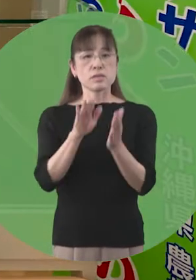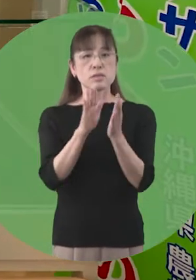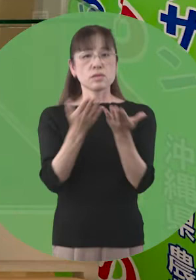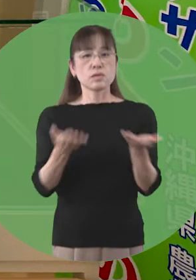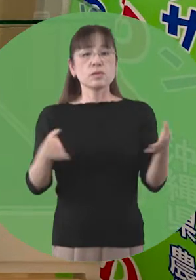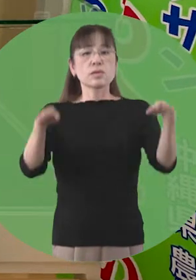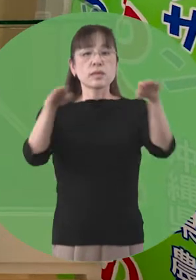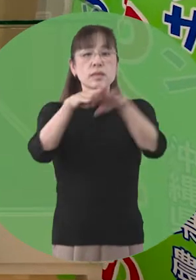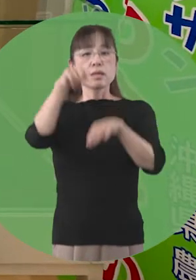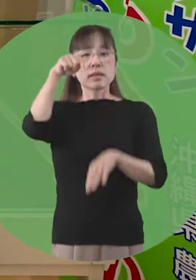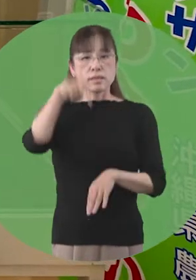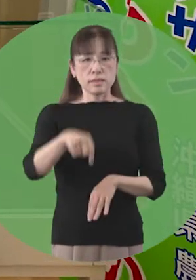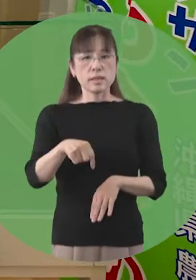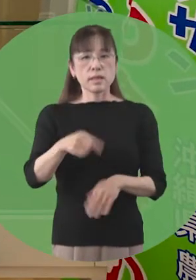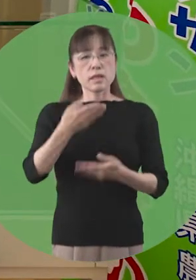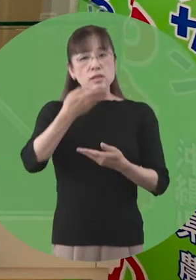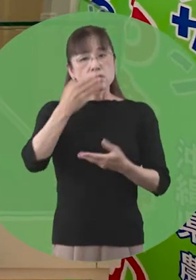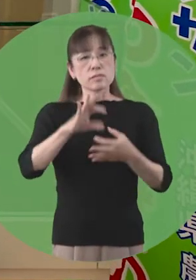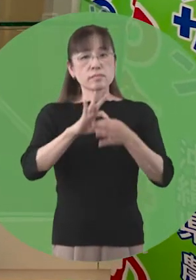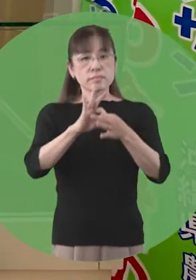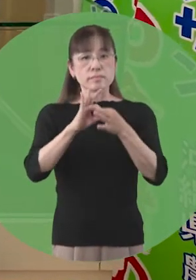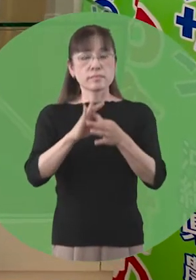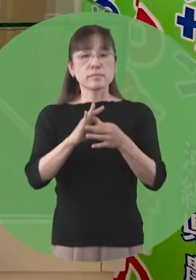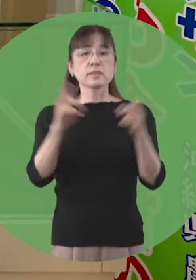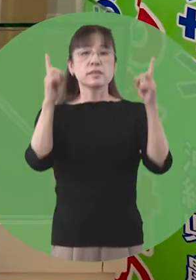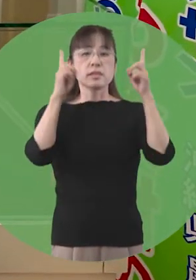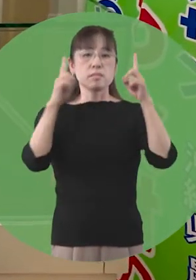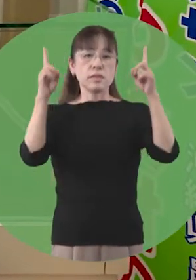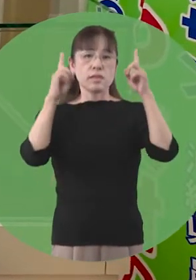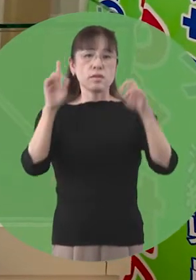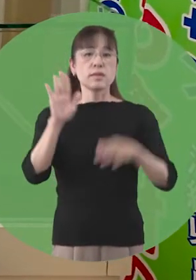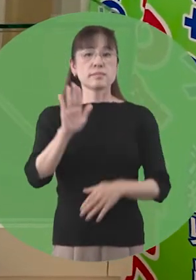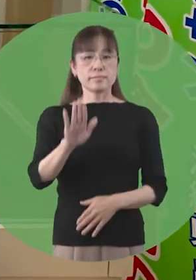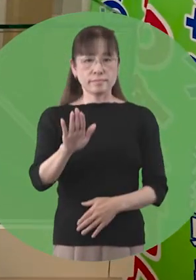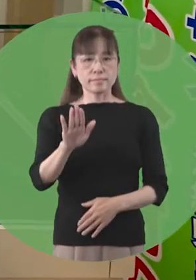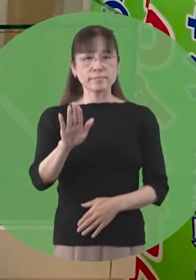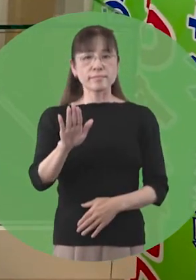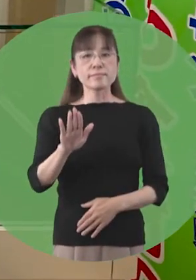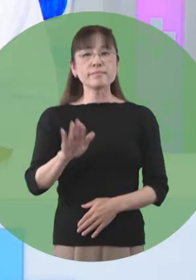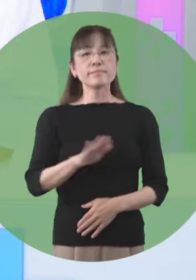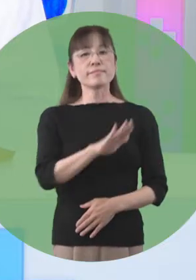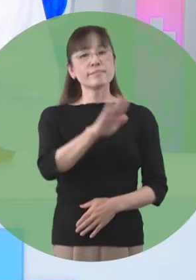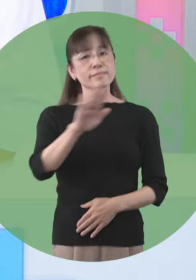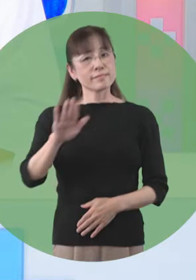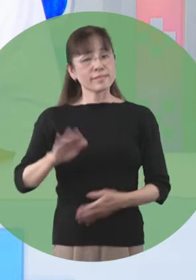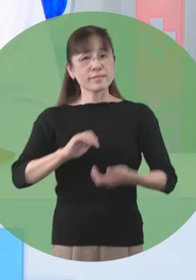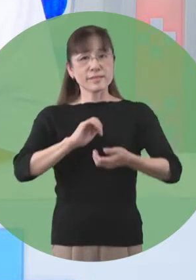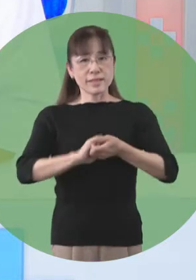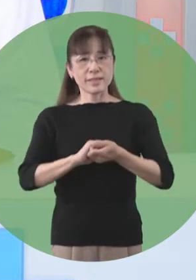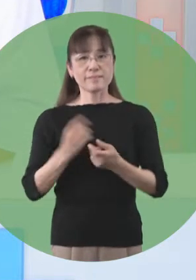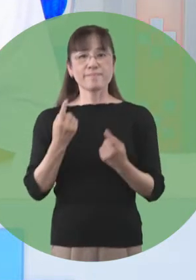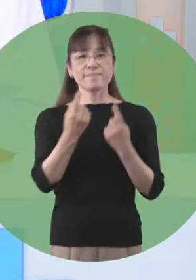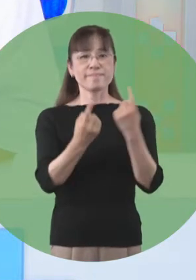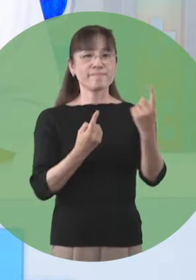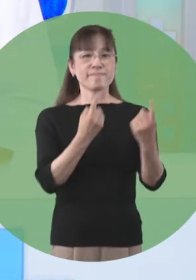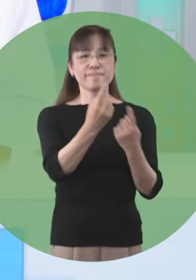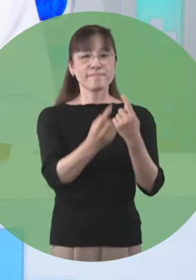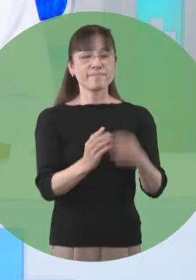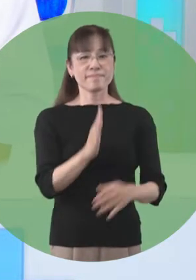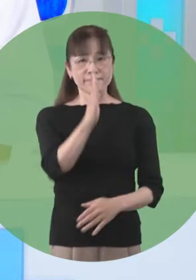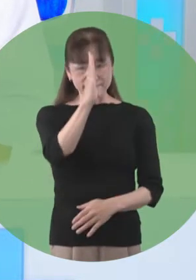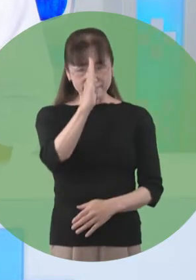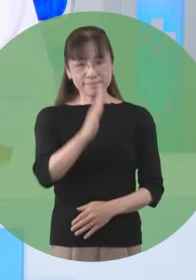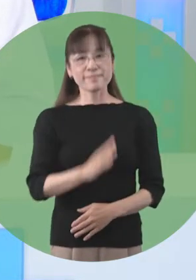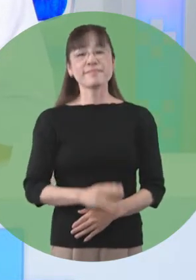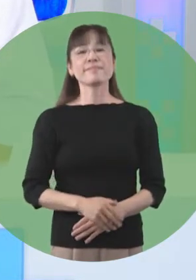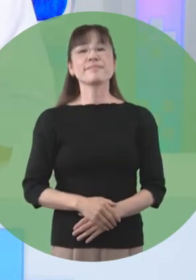沖縄県立図書館で食に関するパネル展が開催されています。皆さんもぜひ気軽にお立ち寄りください